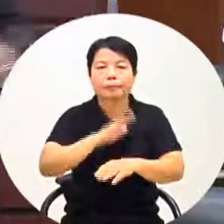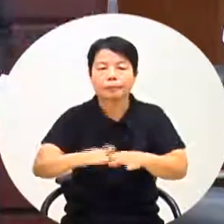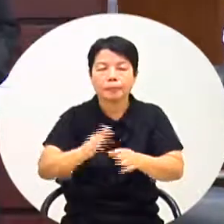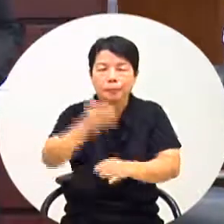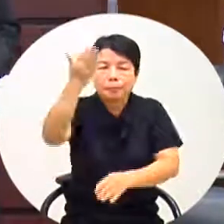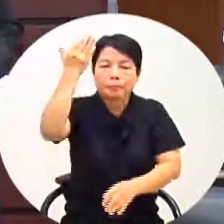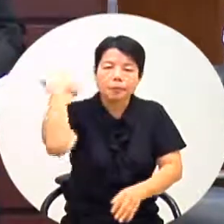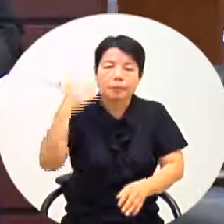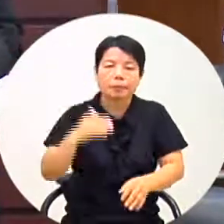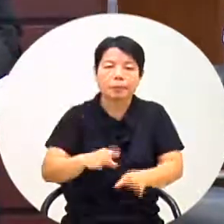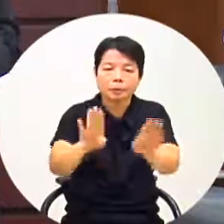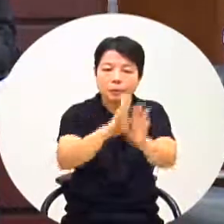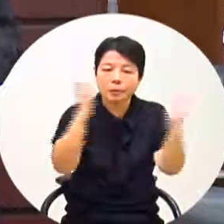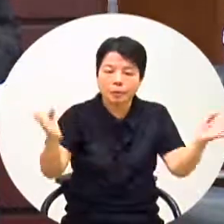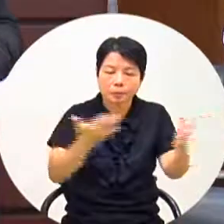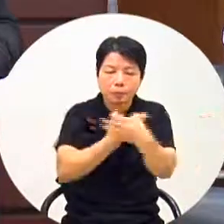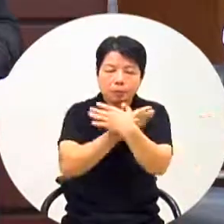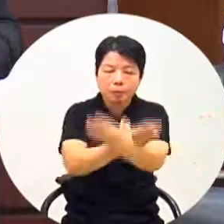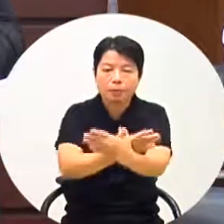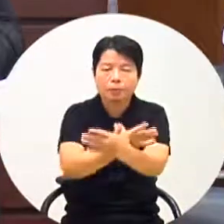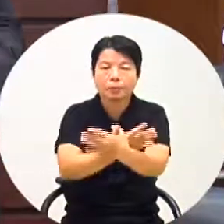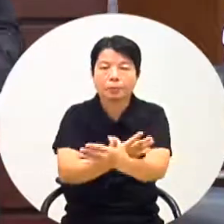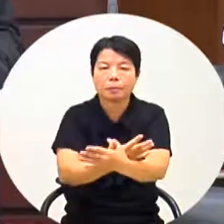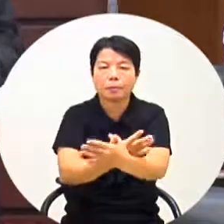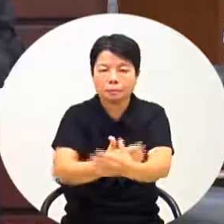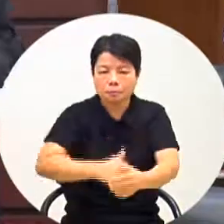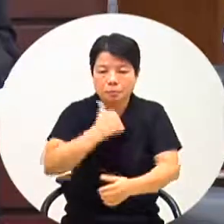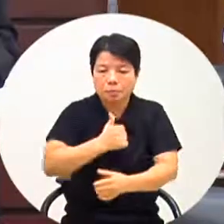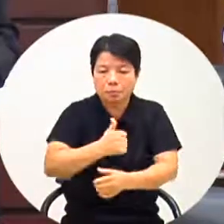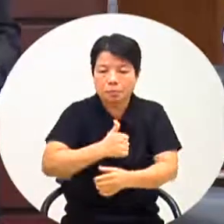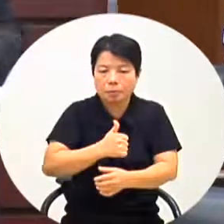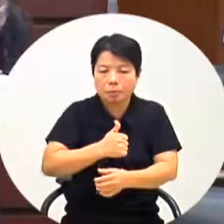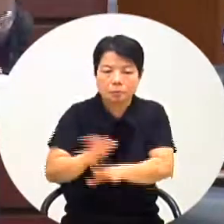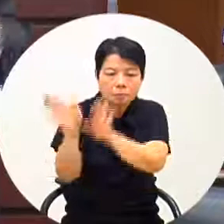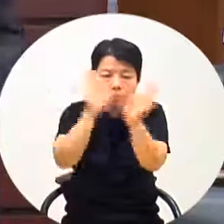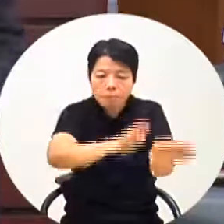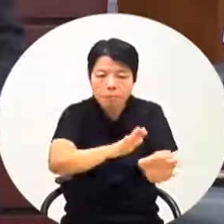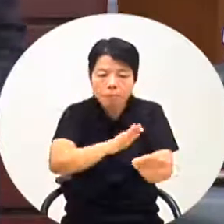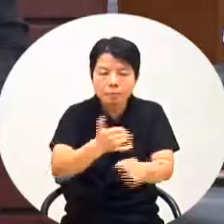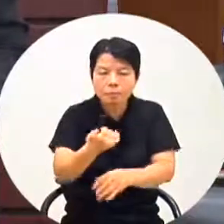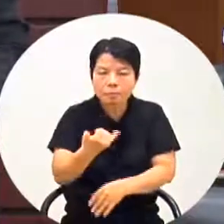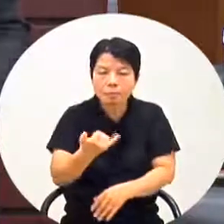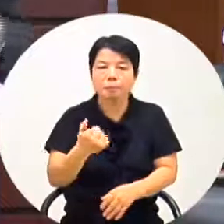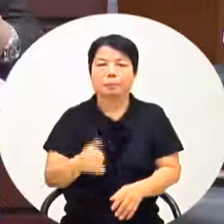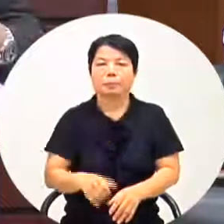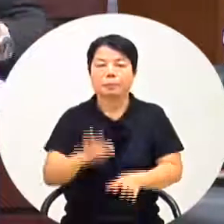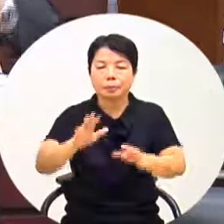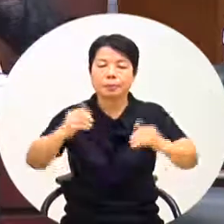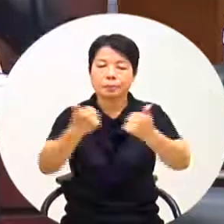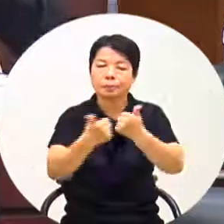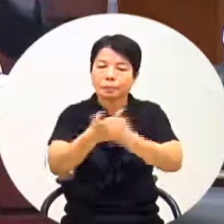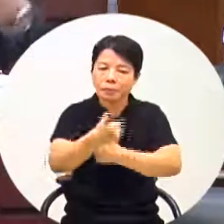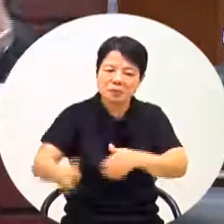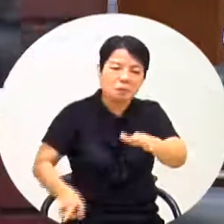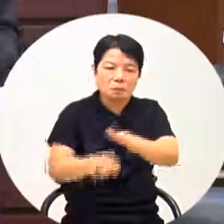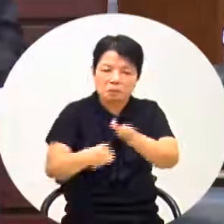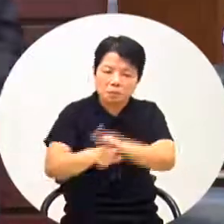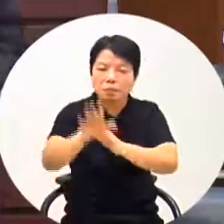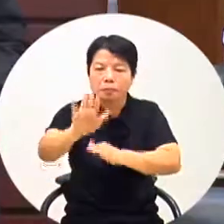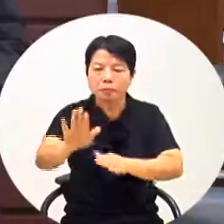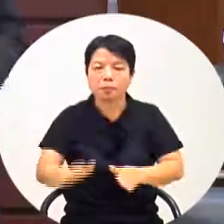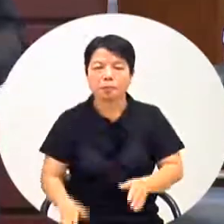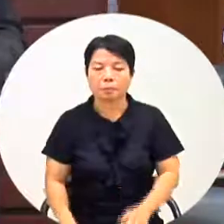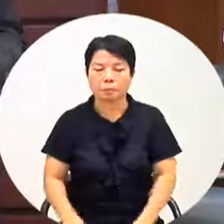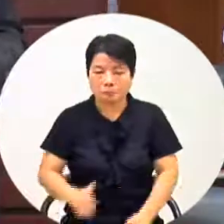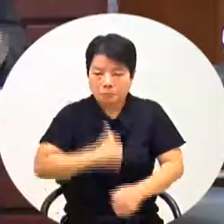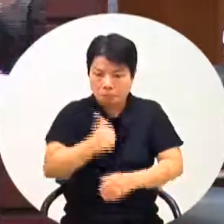我们开放空间奖励的一些实际的实施的情况，包括刚议员提到的有一些违规的情形，以及说政策目的是不是